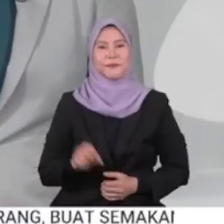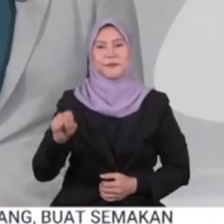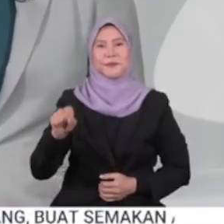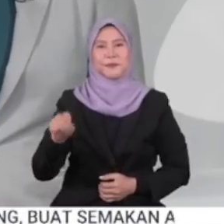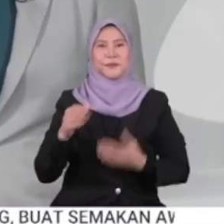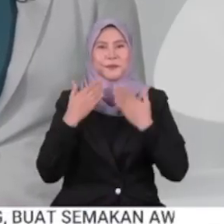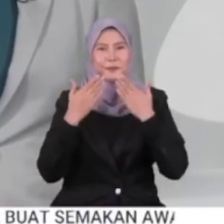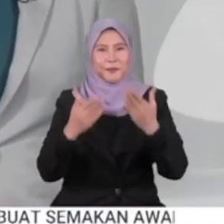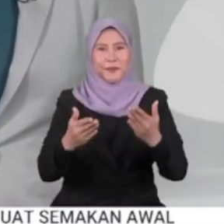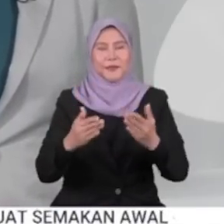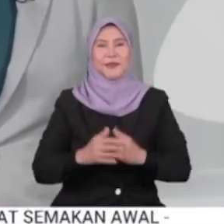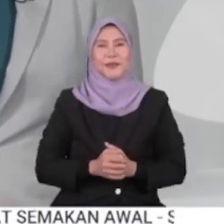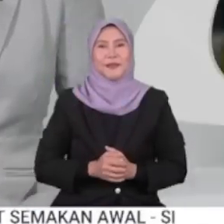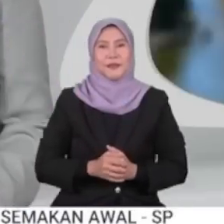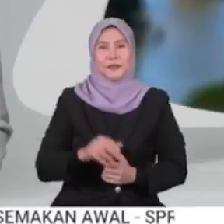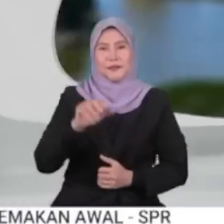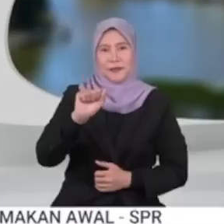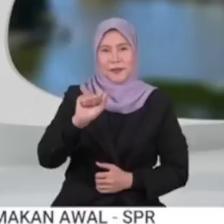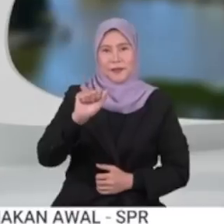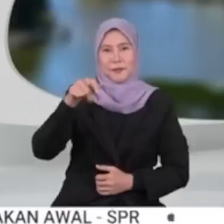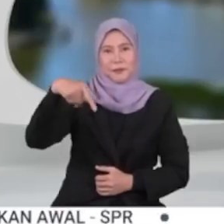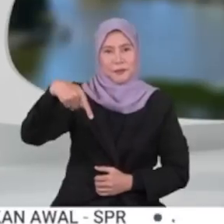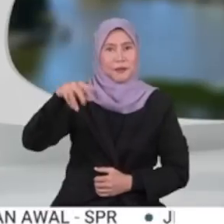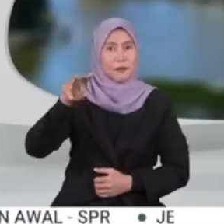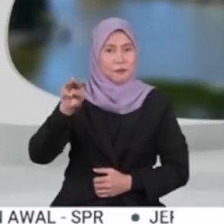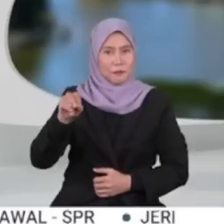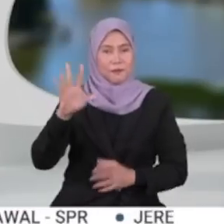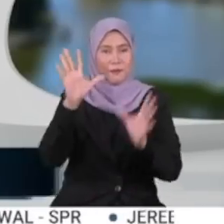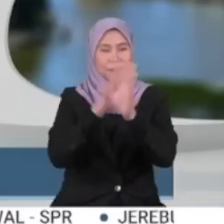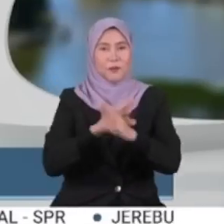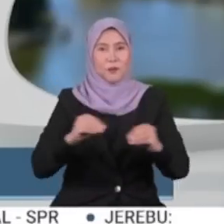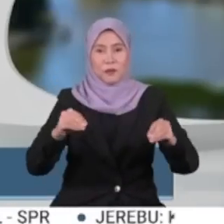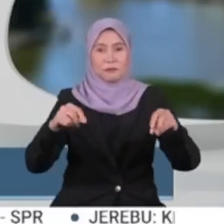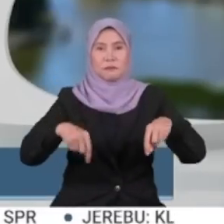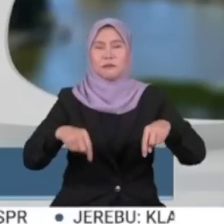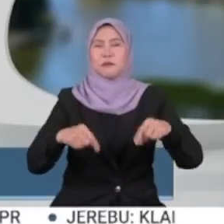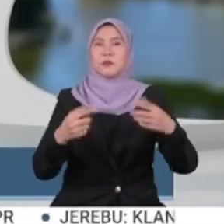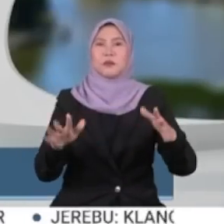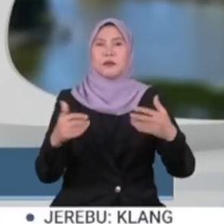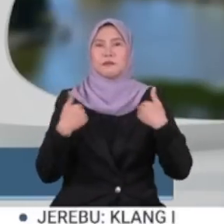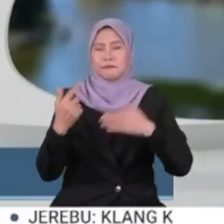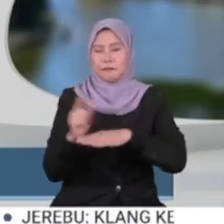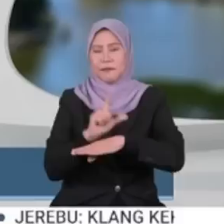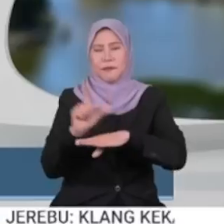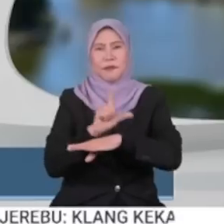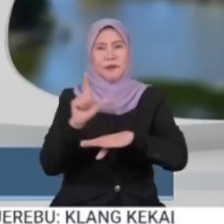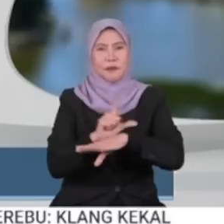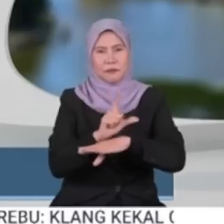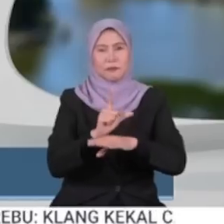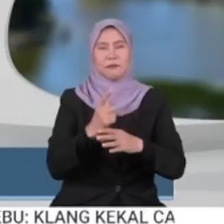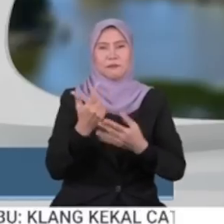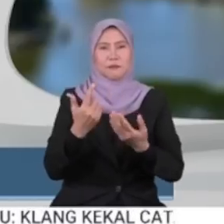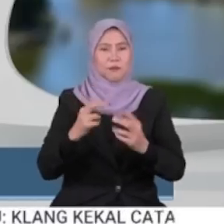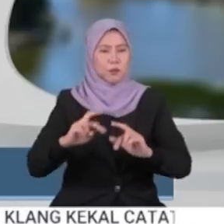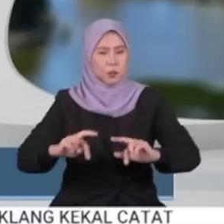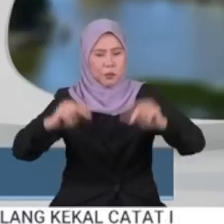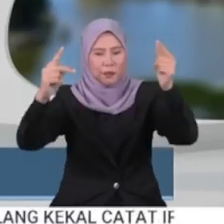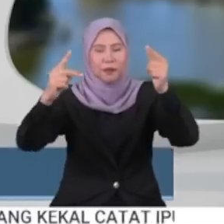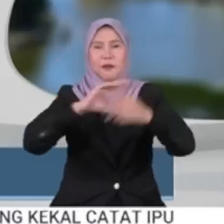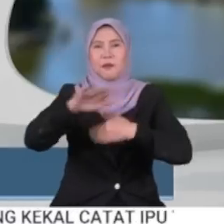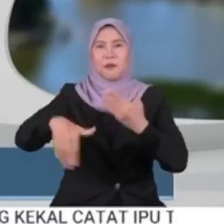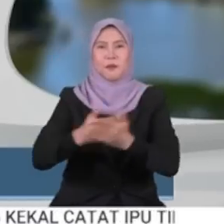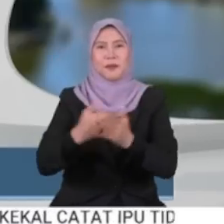Ya, terima kasih, SAHIH. Angkatan Pertahanan Awam Malaysia APM Sarawak hari ini telah mengadakan latihan EXCON secara serentak